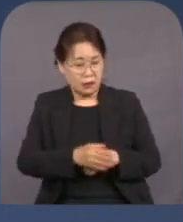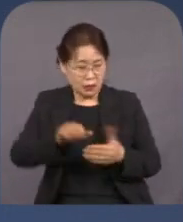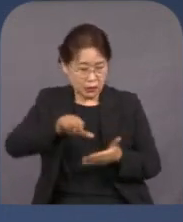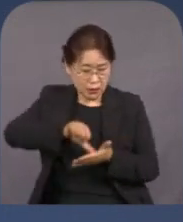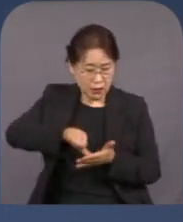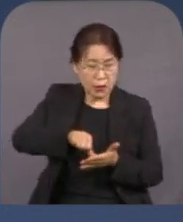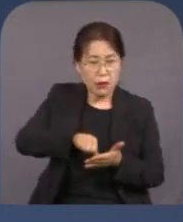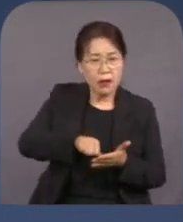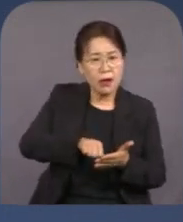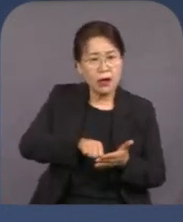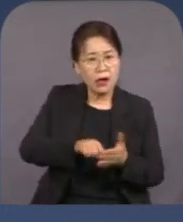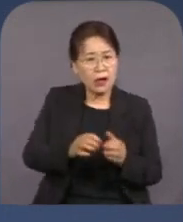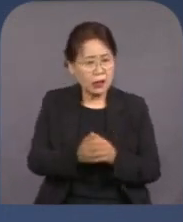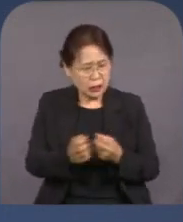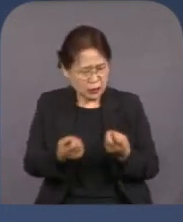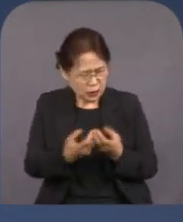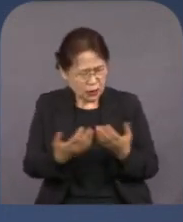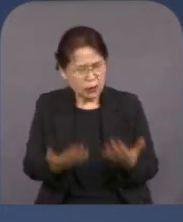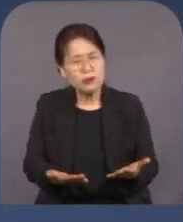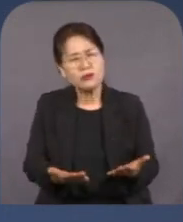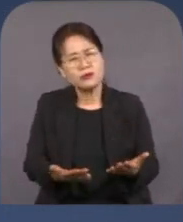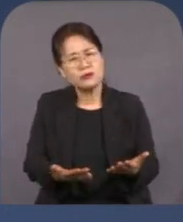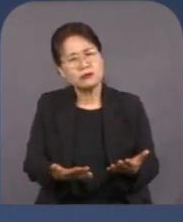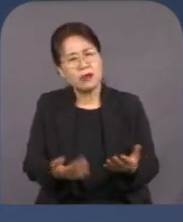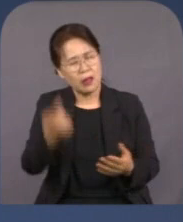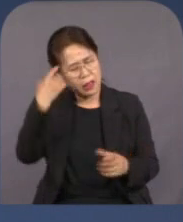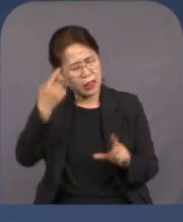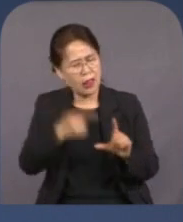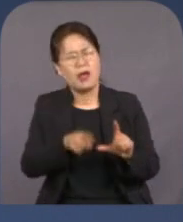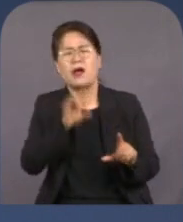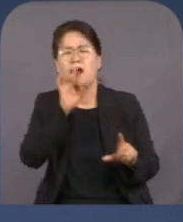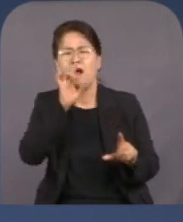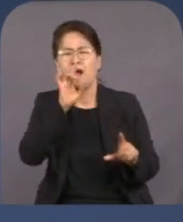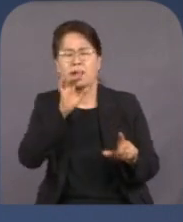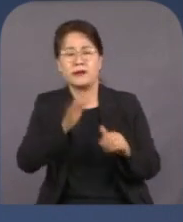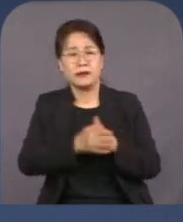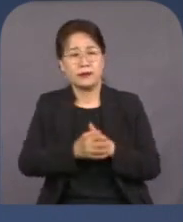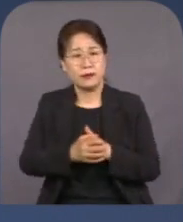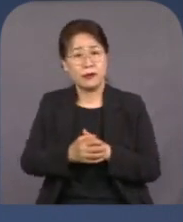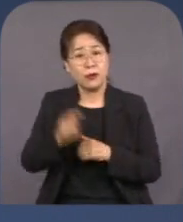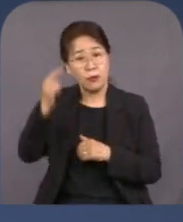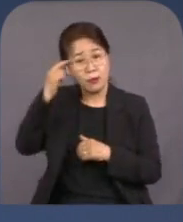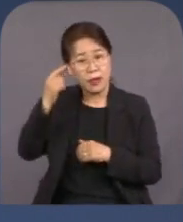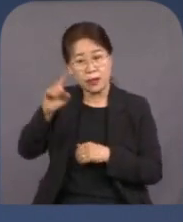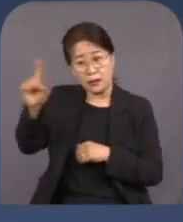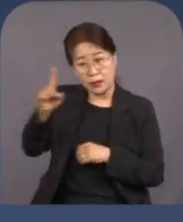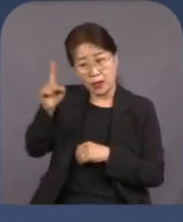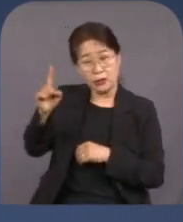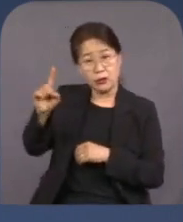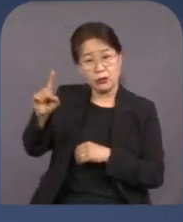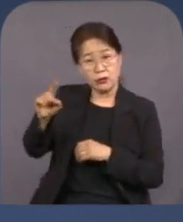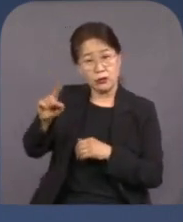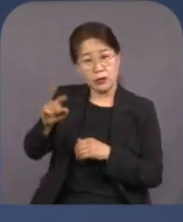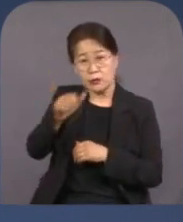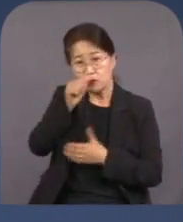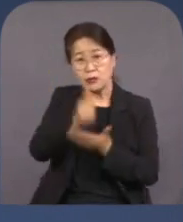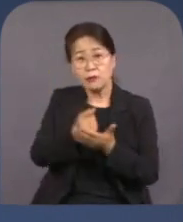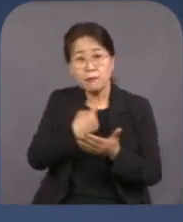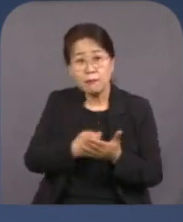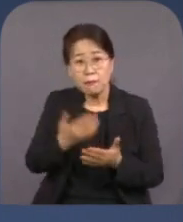단 한 순간에 방심도 허용되지 않기 때문에 그렇습니다 여러분 왜 다윗 왕이 넘어졌습니까